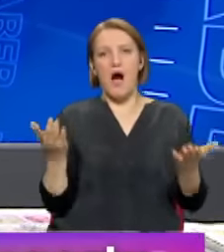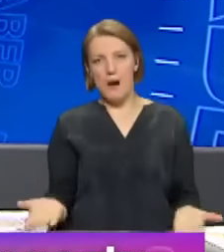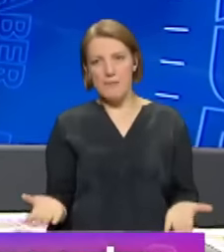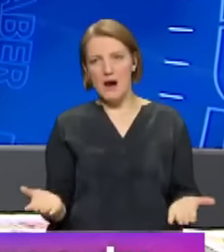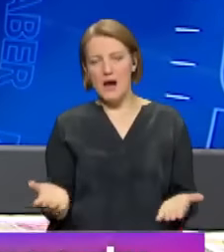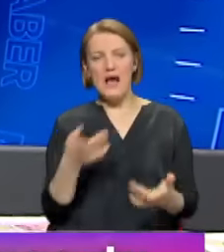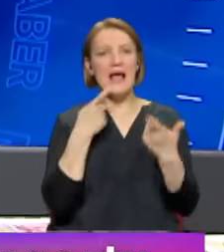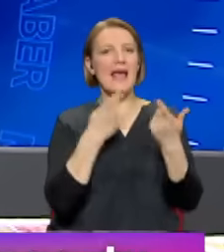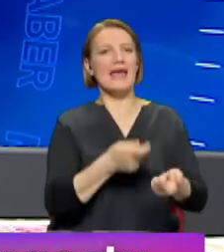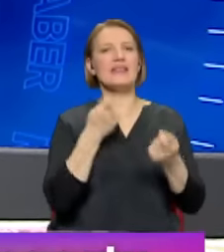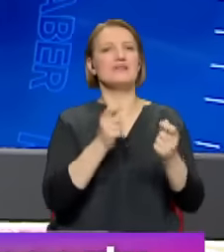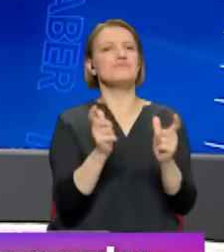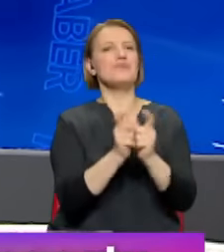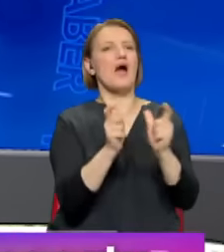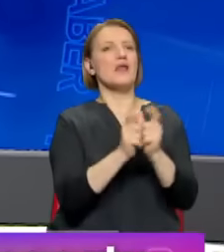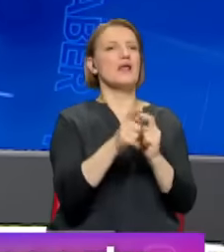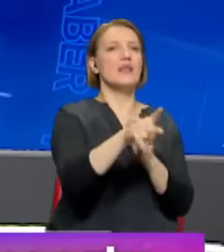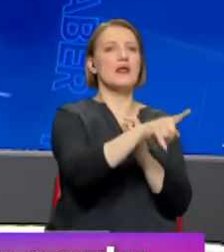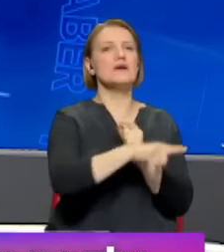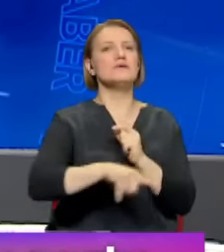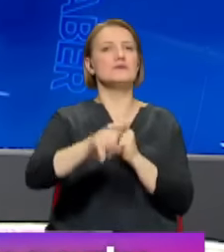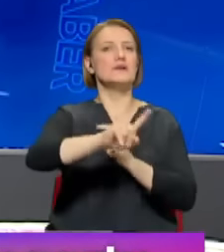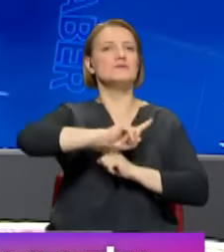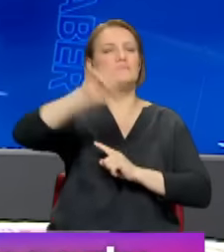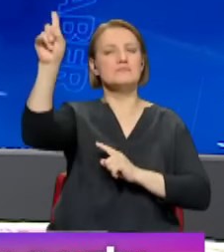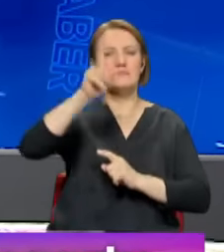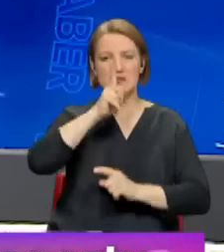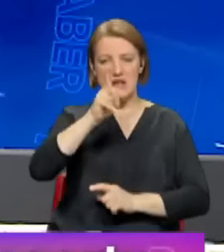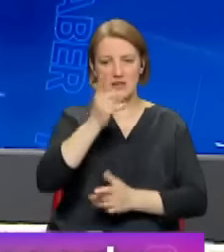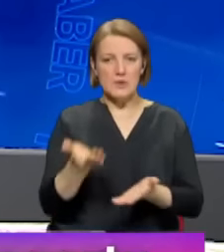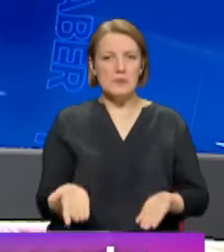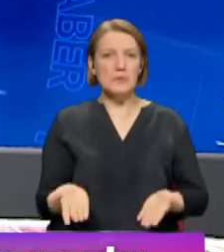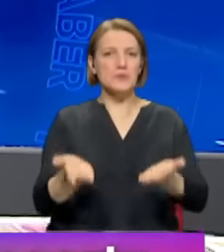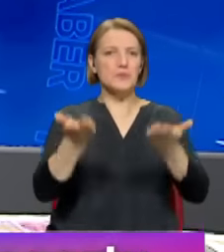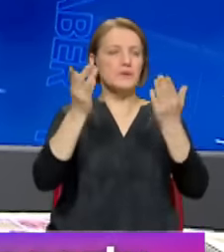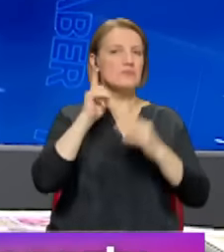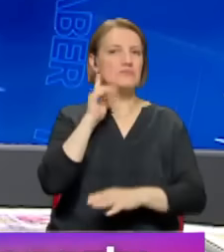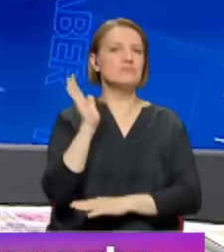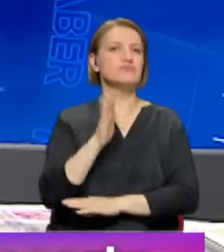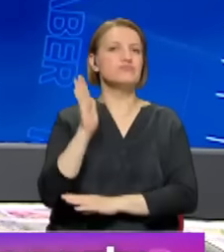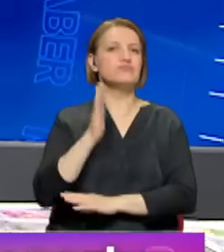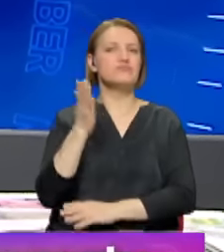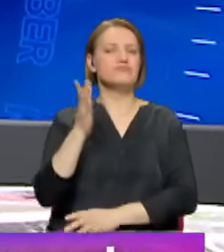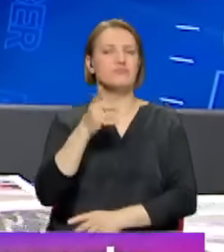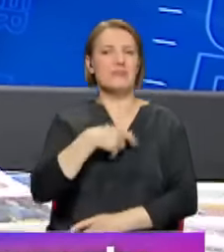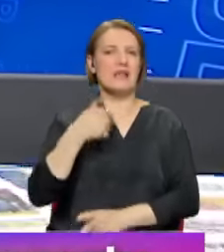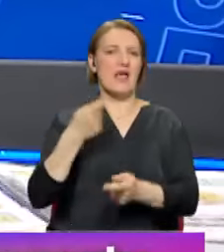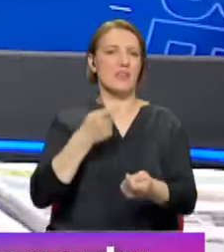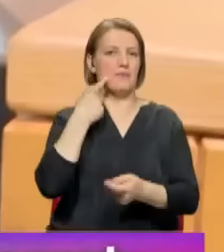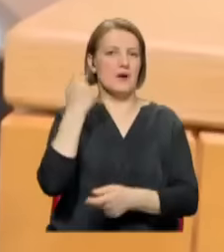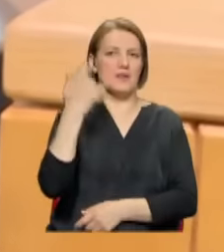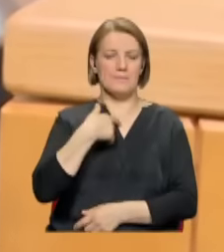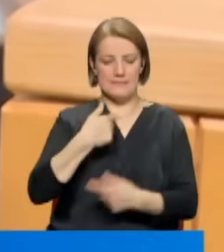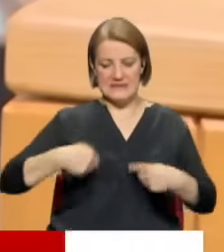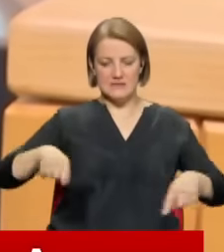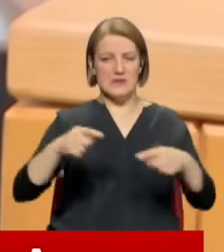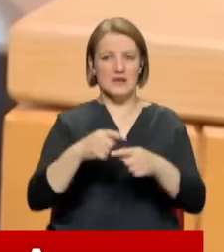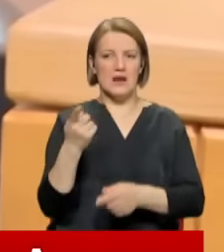işte eğitim dernekleri, onların da itiraz sesi duymazdan geliniyor.